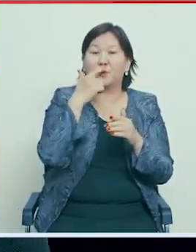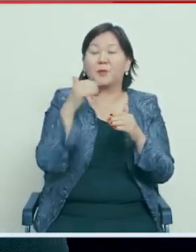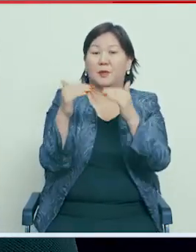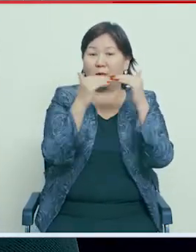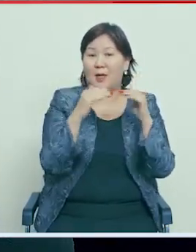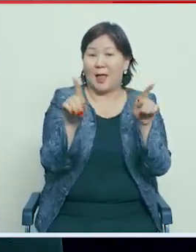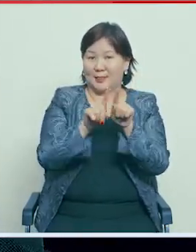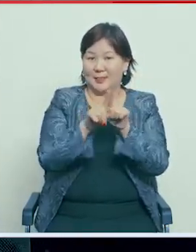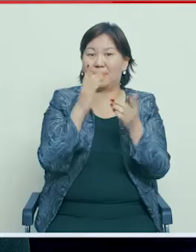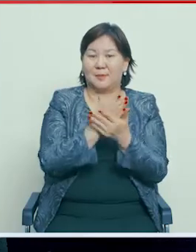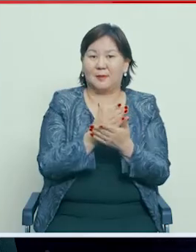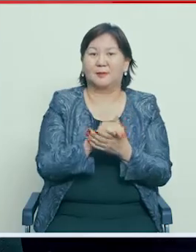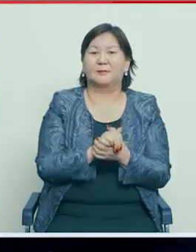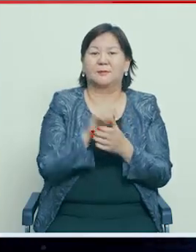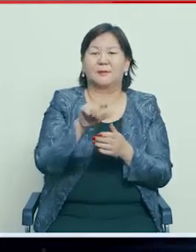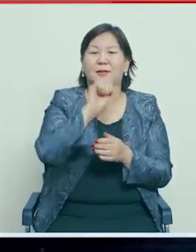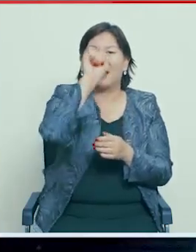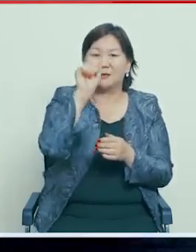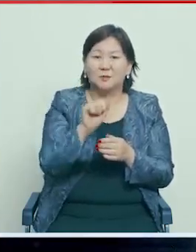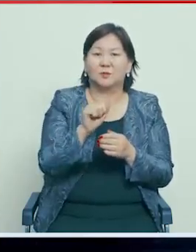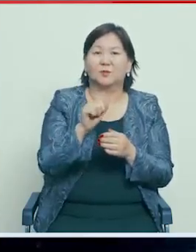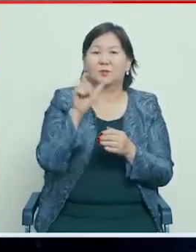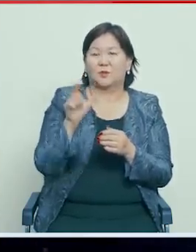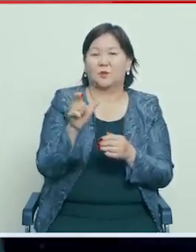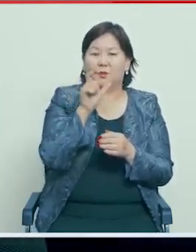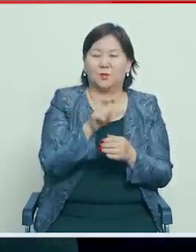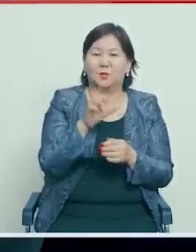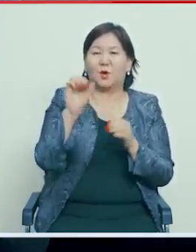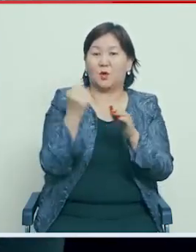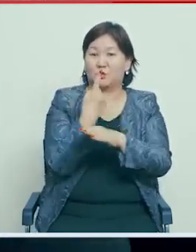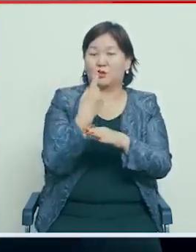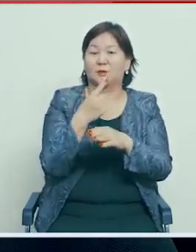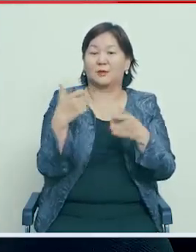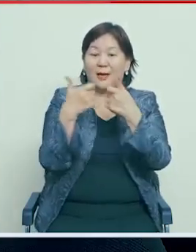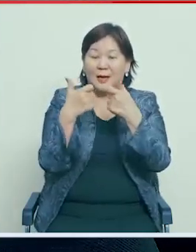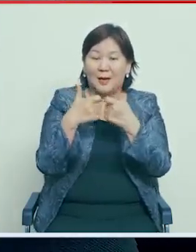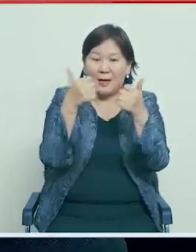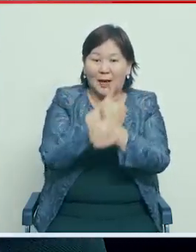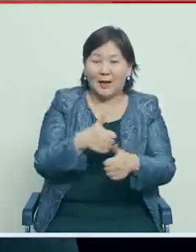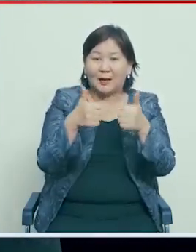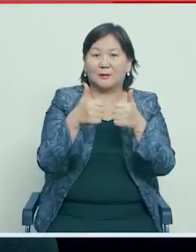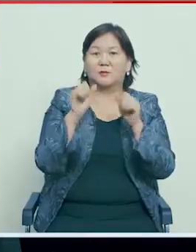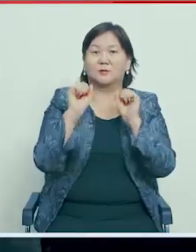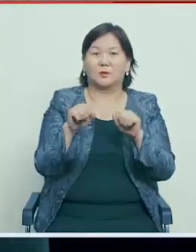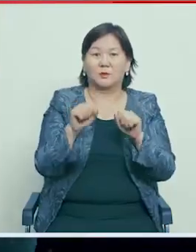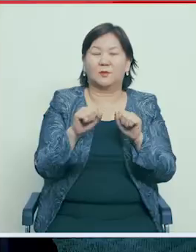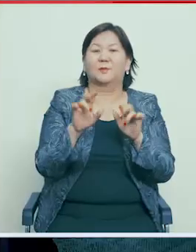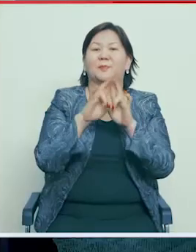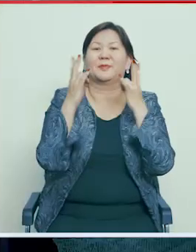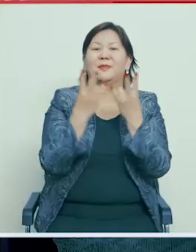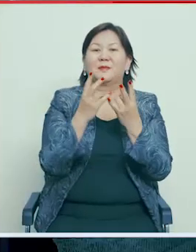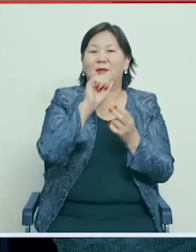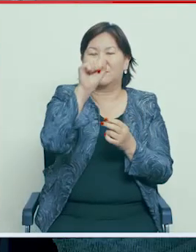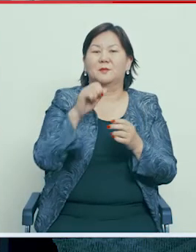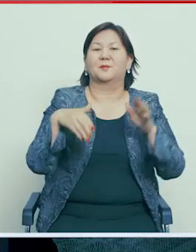байхгүй юу. Тэгэхээр энэ асуудалтанд ч ихсэн хүн хүний онцлогийг хэрвээ хангаад өгчих юм бол гэдэг чинь нийгмийн асуудлыг шийдэх